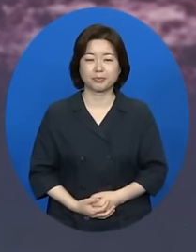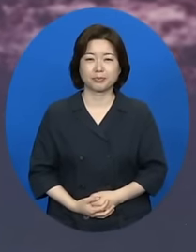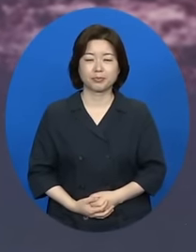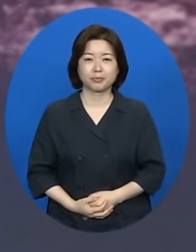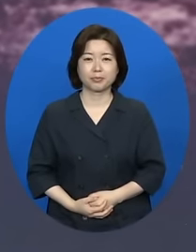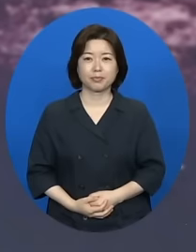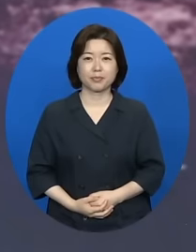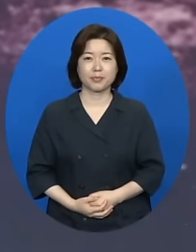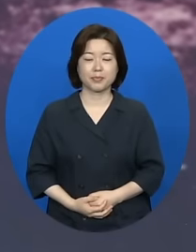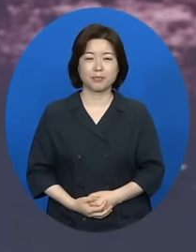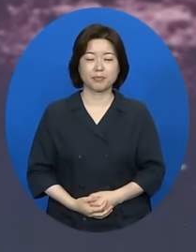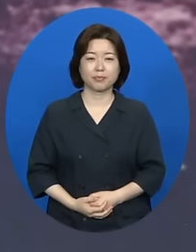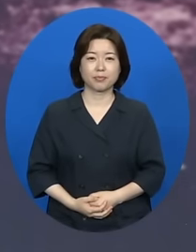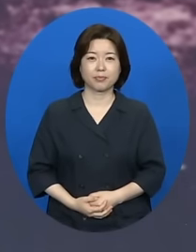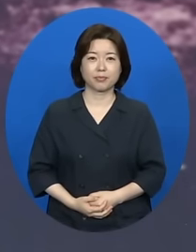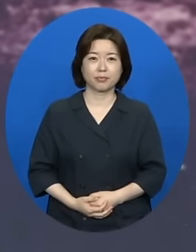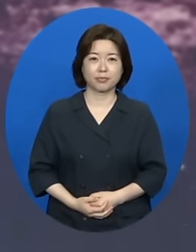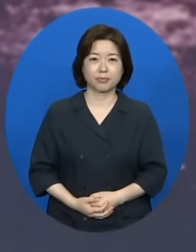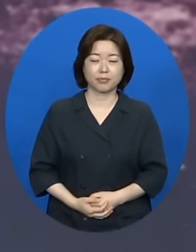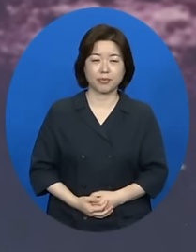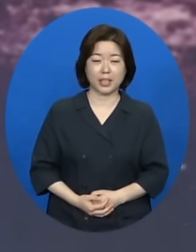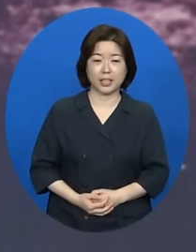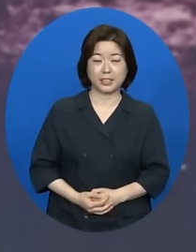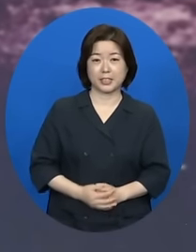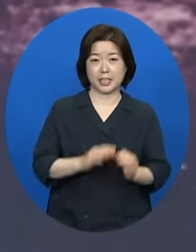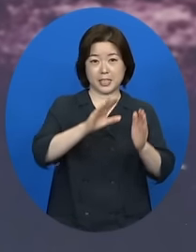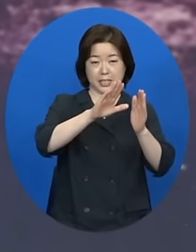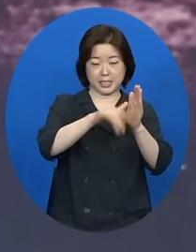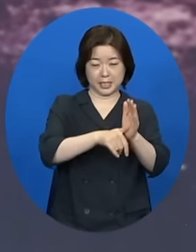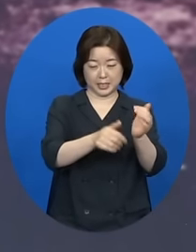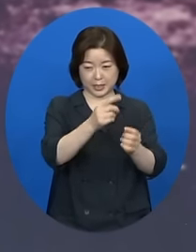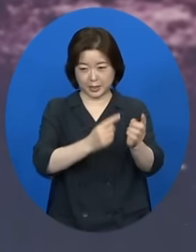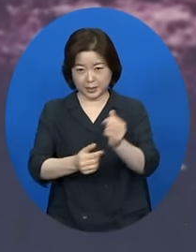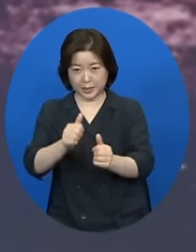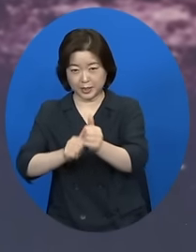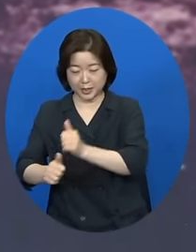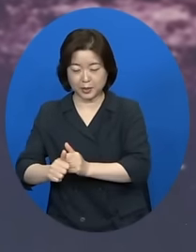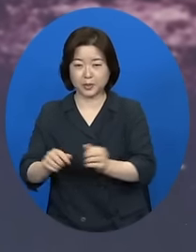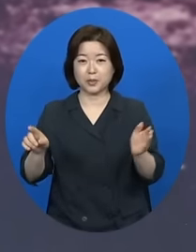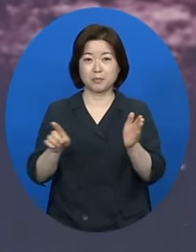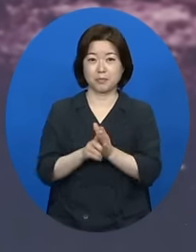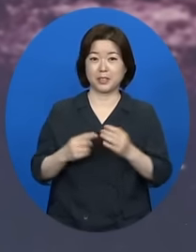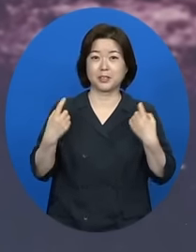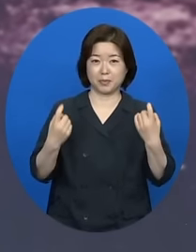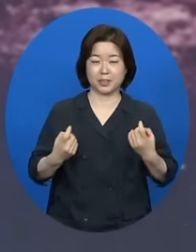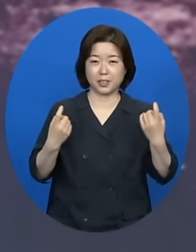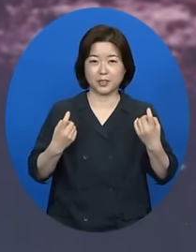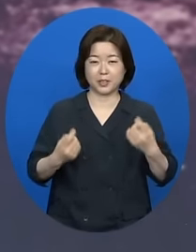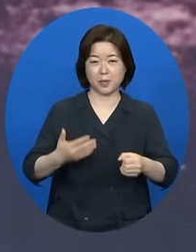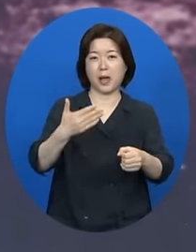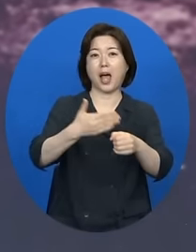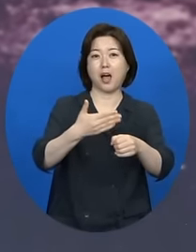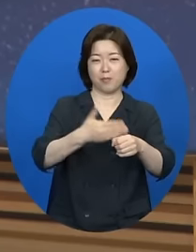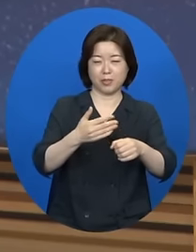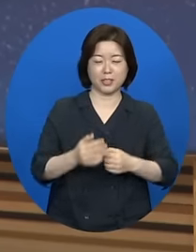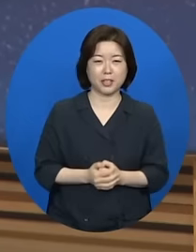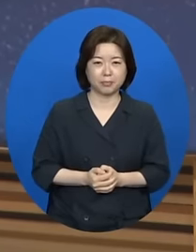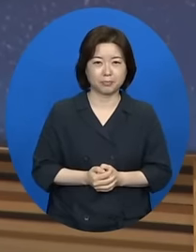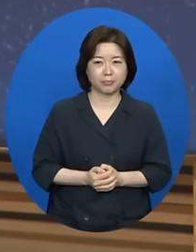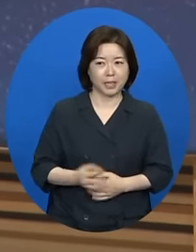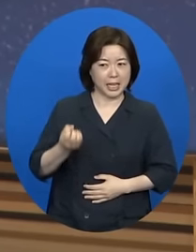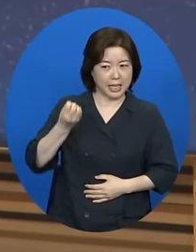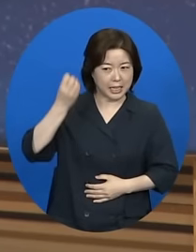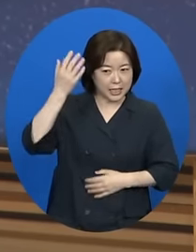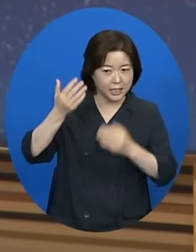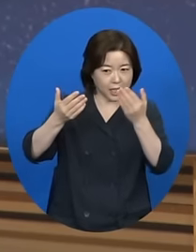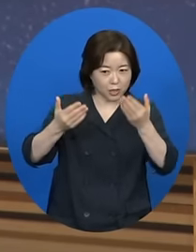네, 세대를 잇는 믿음의 여정 시리즈 오랜만에 다시 돌아왔습니다. 아홉 번째입니다. 잊게 하셔서 잊게 하시는